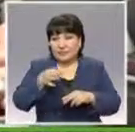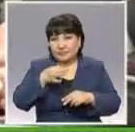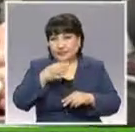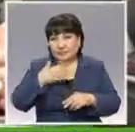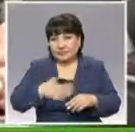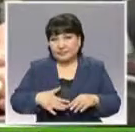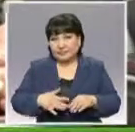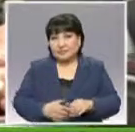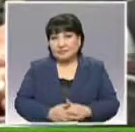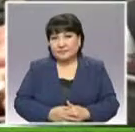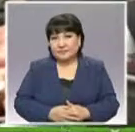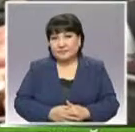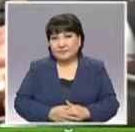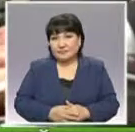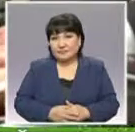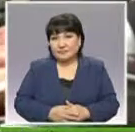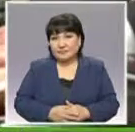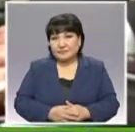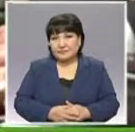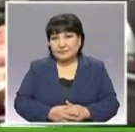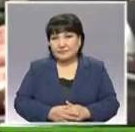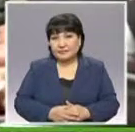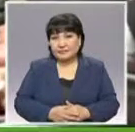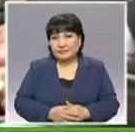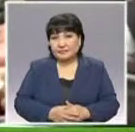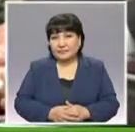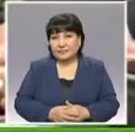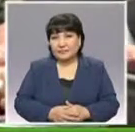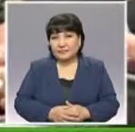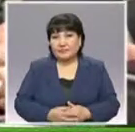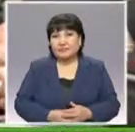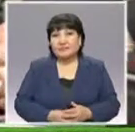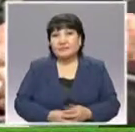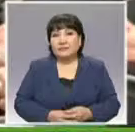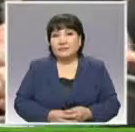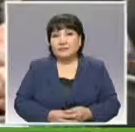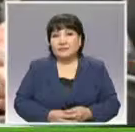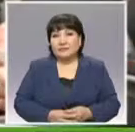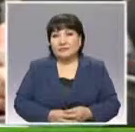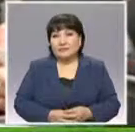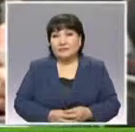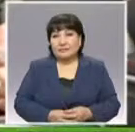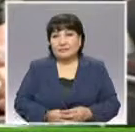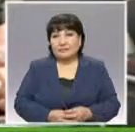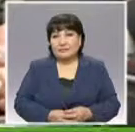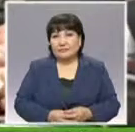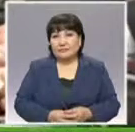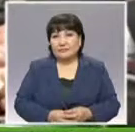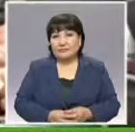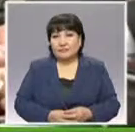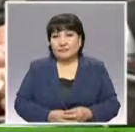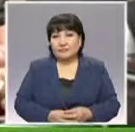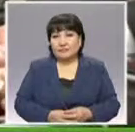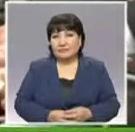Законопроекты, которые приходят к нам, их авторами является